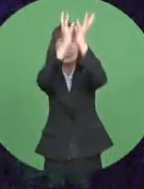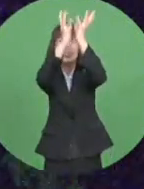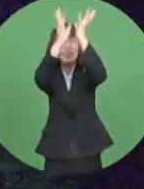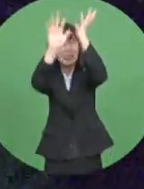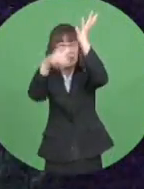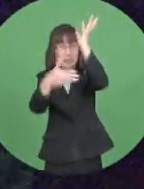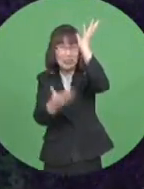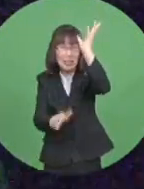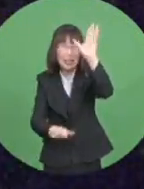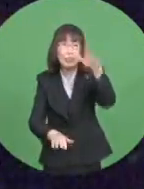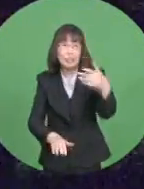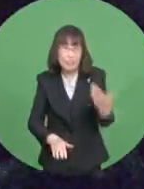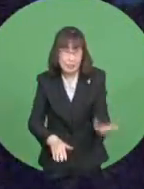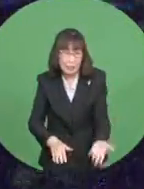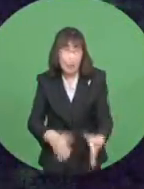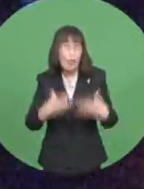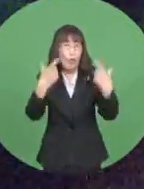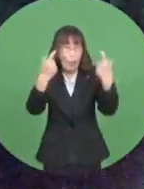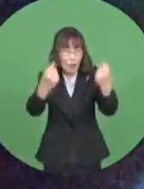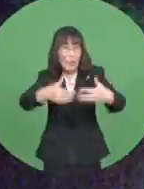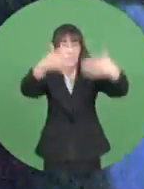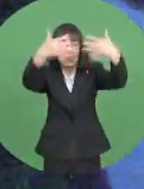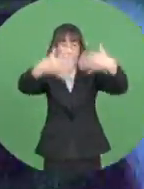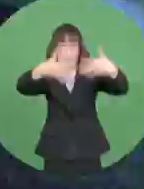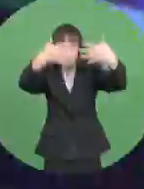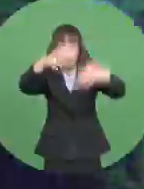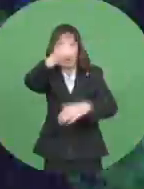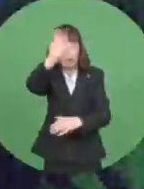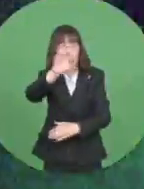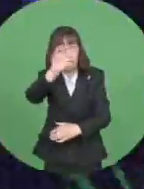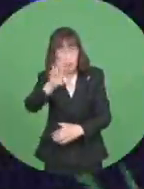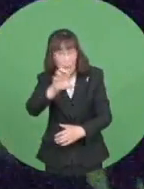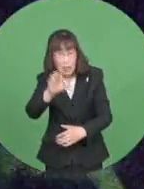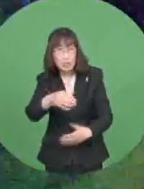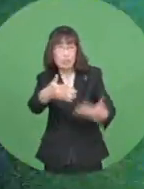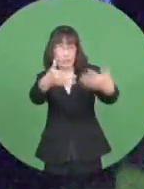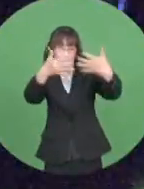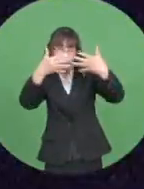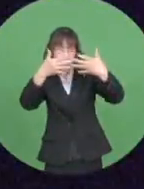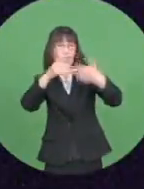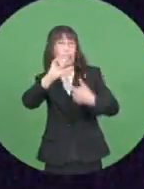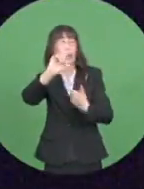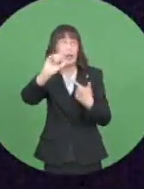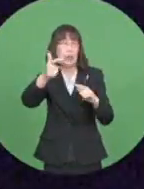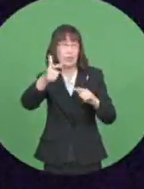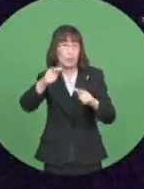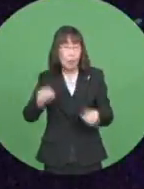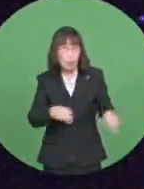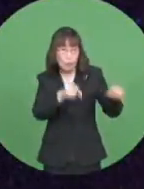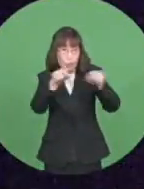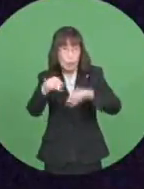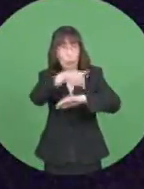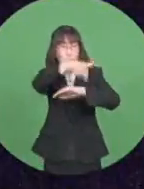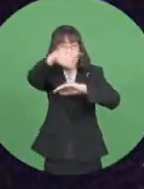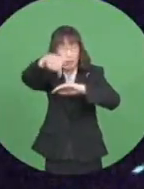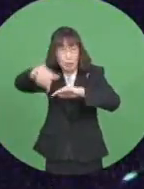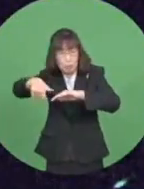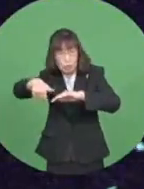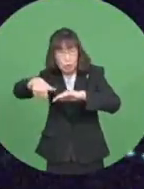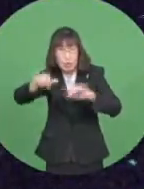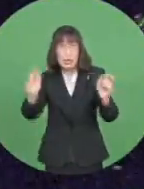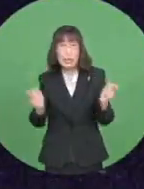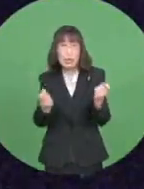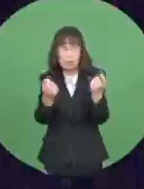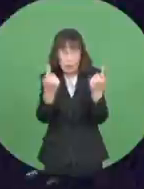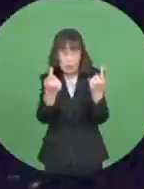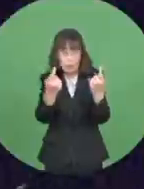っていく。同じ映像が繰り返し流されているのではなく、コンピュータープログラムによってリアルタイムで描かれ続